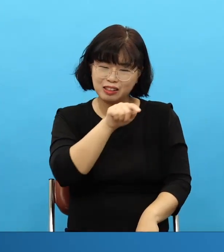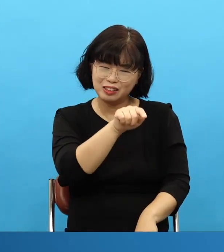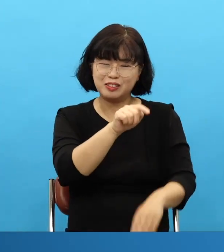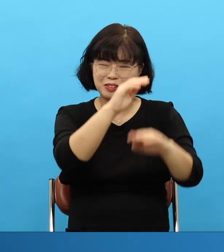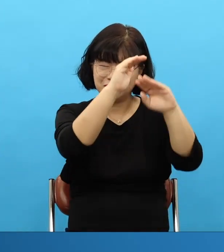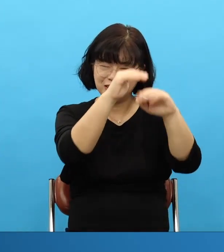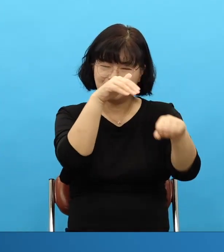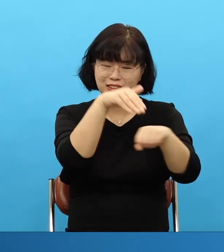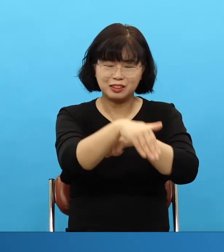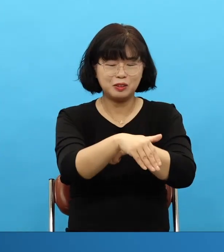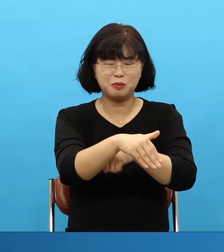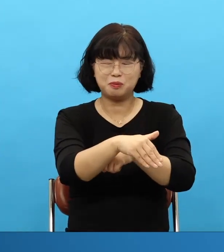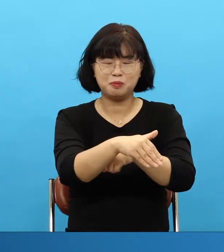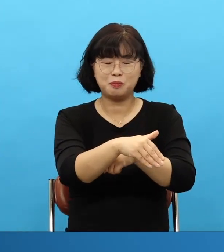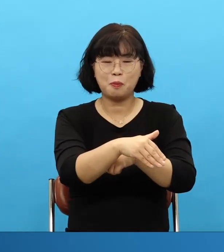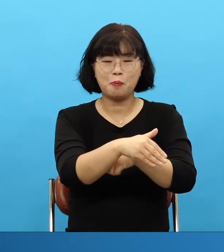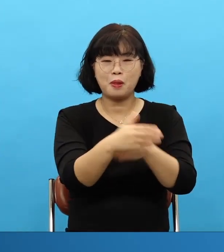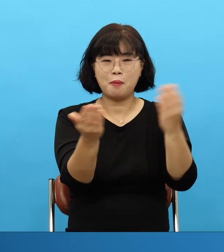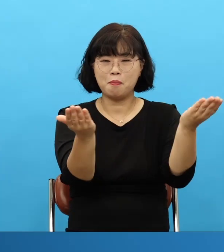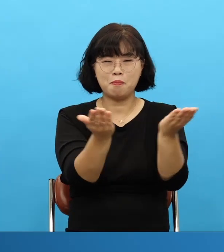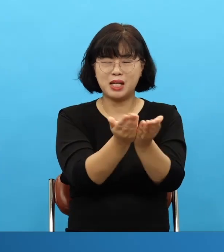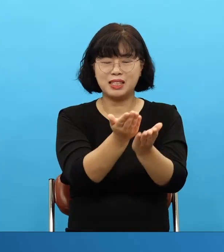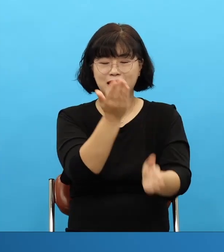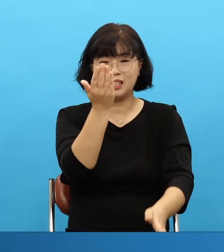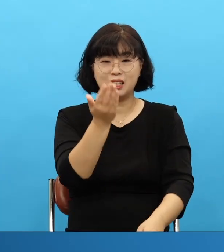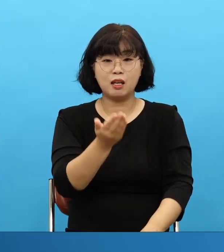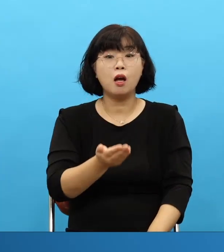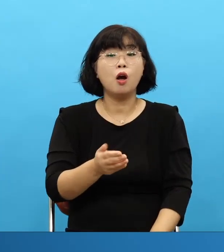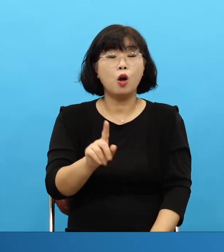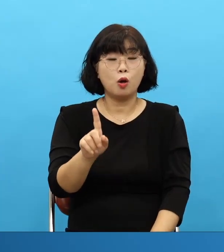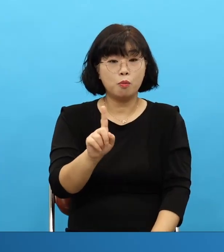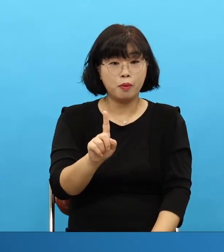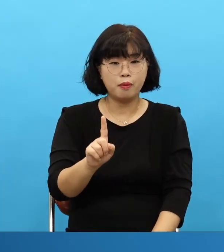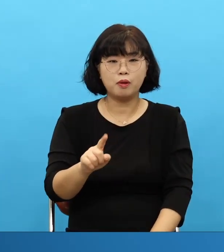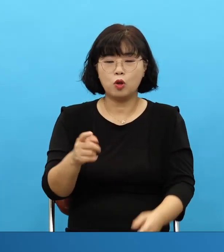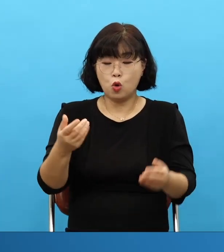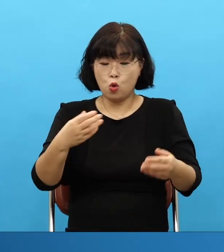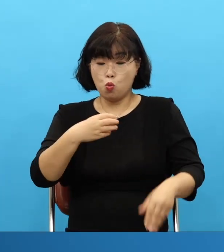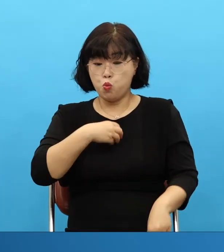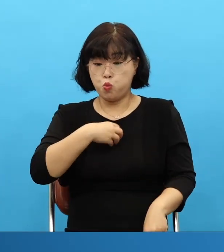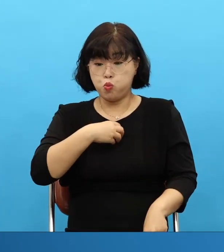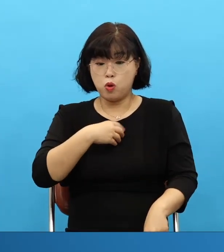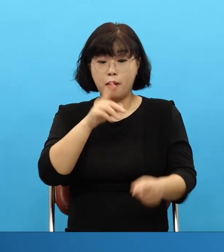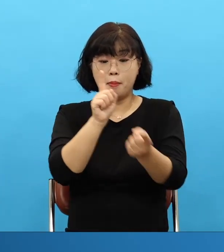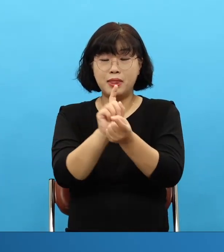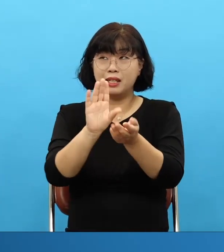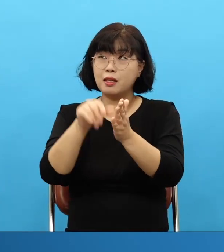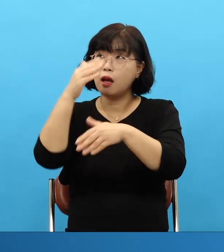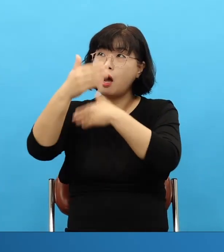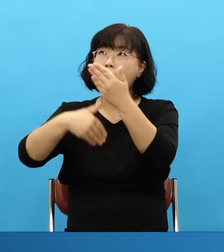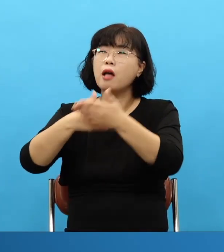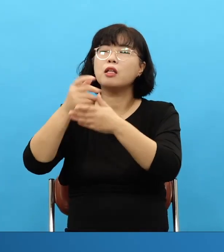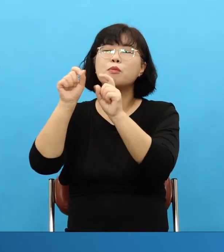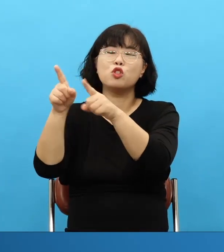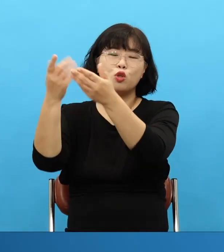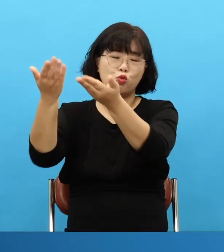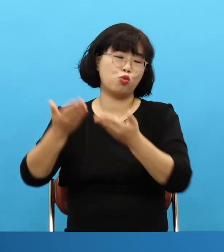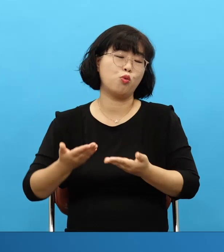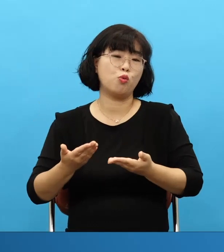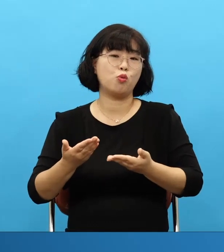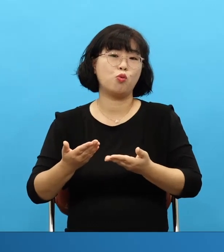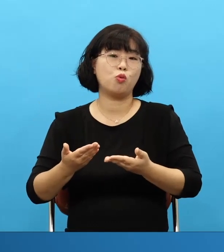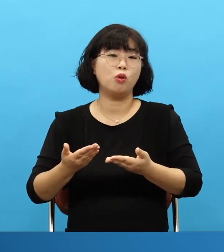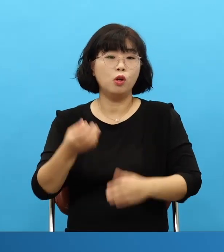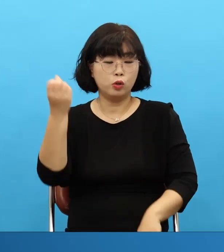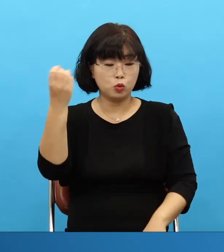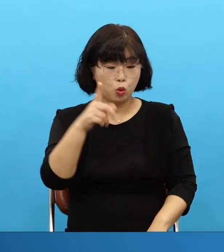그래서 언제든지 일어날 때 사람을 볼 때 내 선입견을 버려야 돼요. And when you work, when you meet with people, you need to